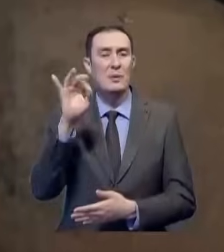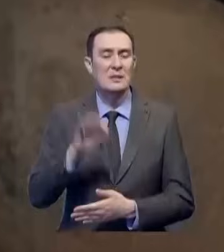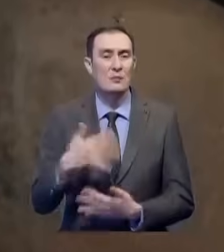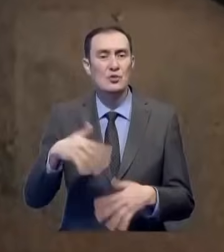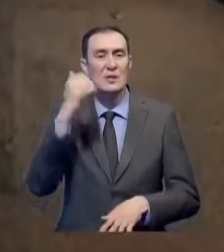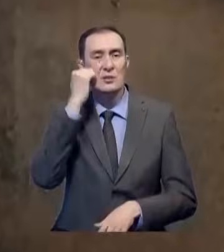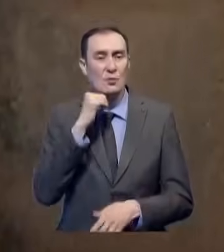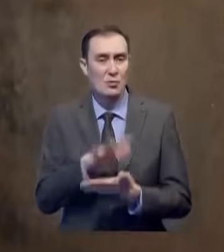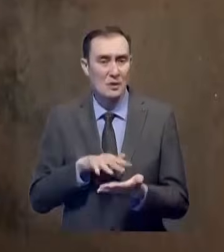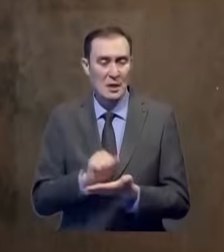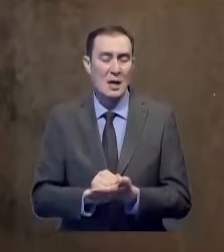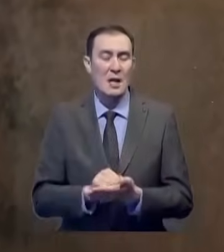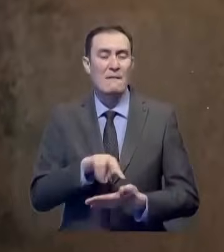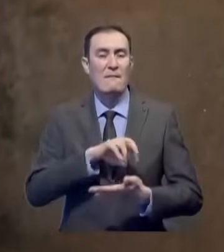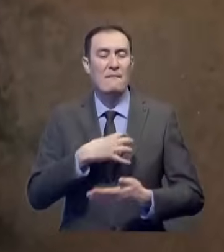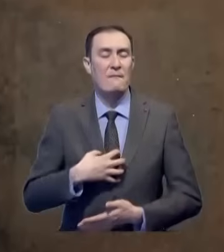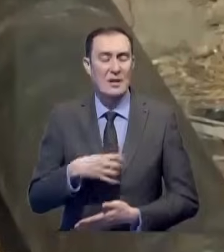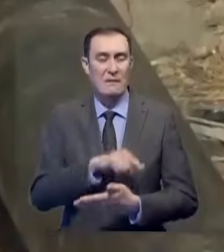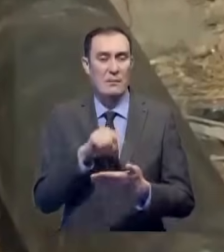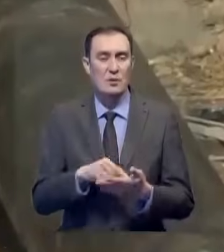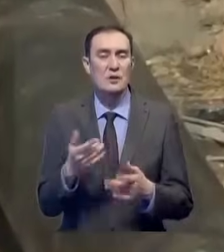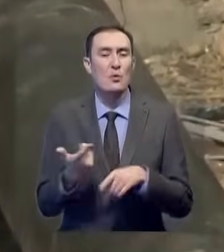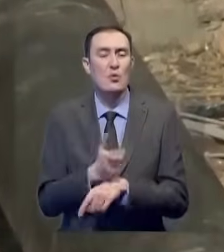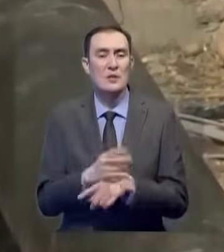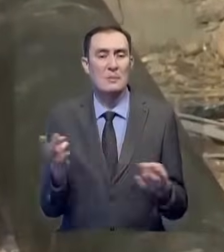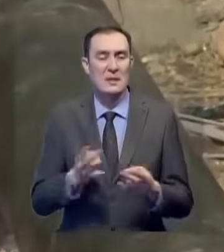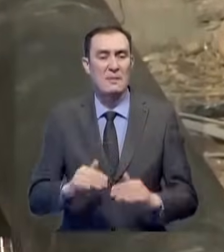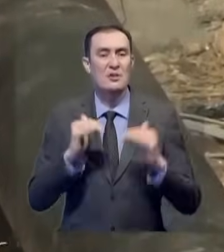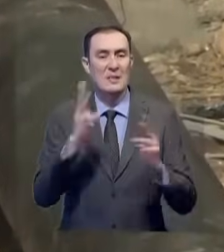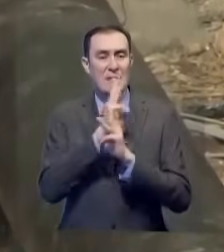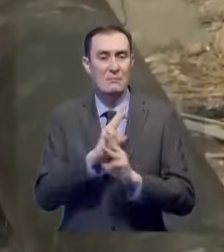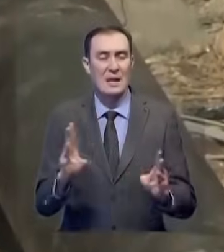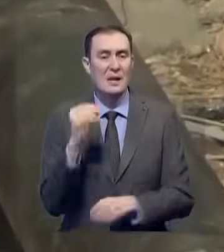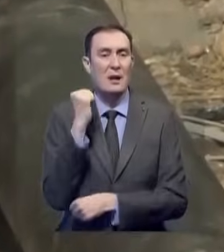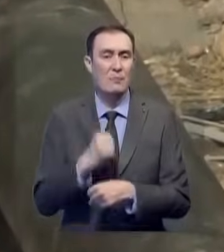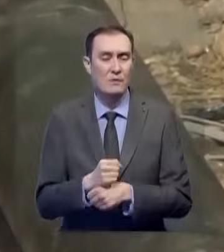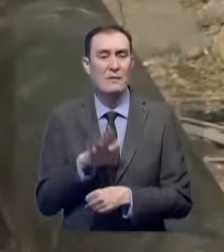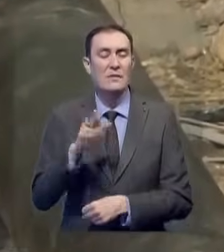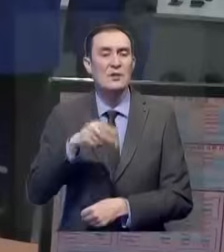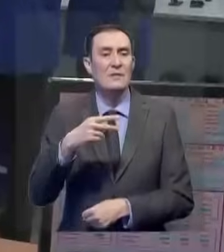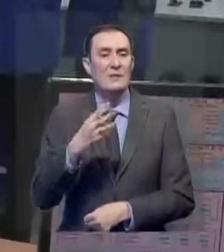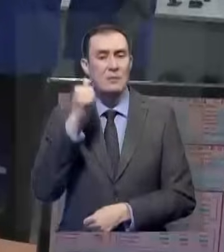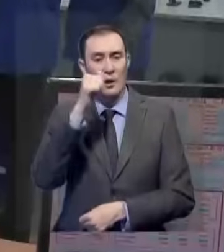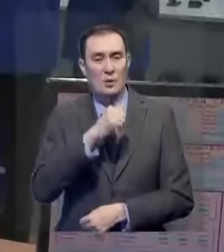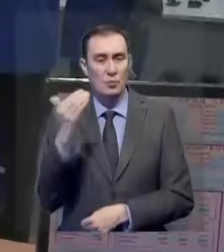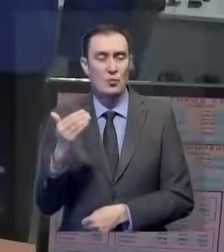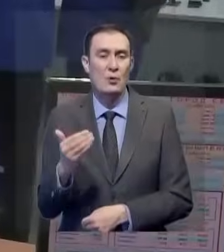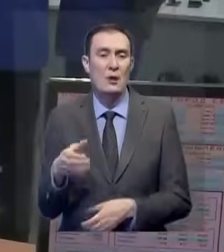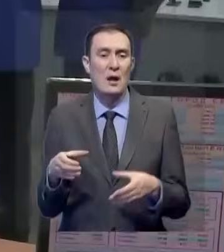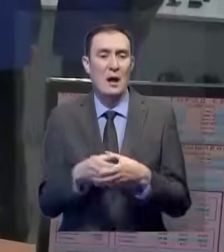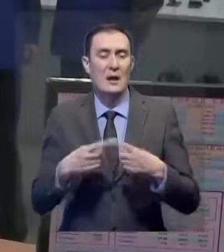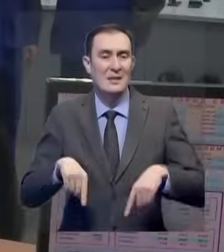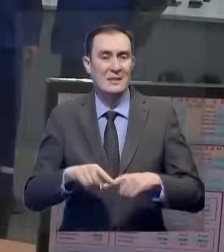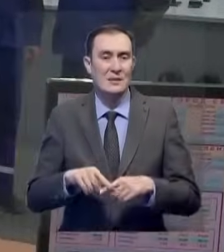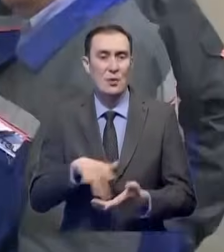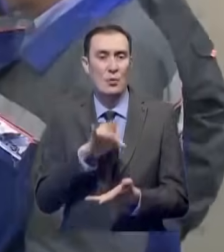износом. Среди ключевых вопросов и острая необходимость повышения заработной платы энергетиков. В 2023 году